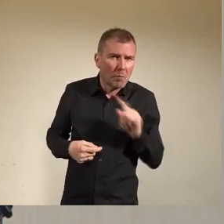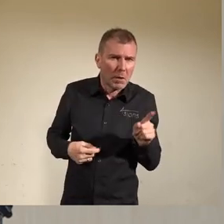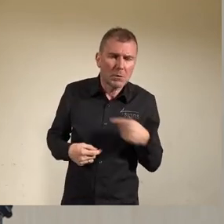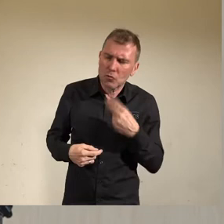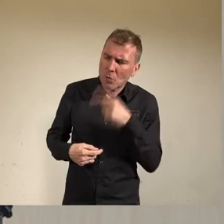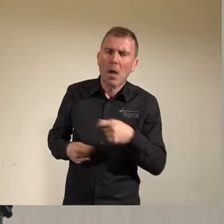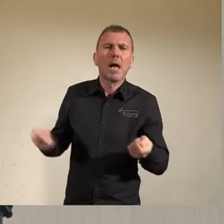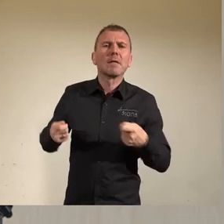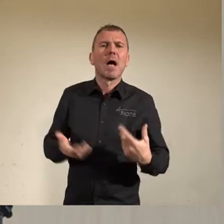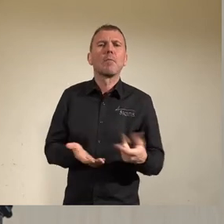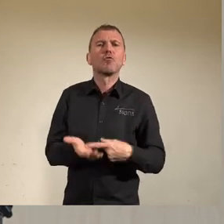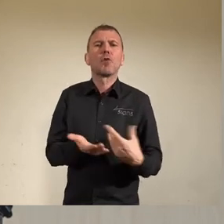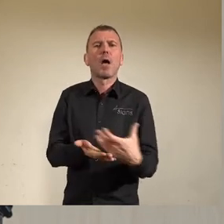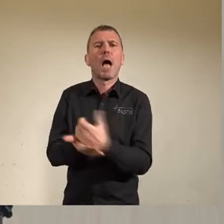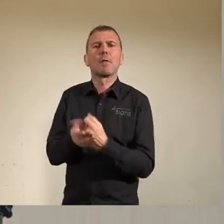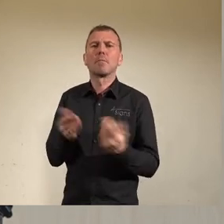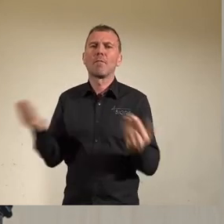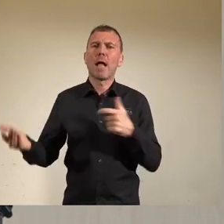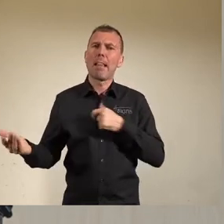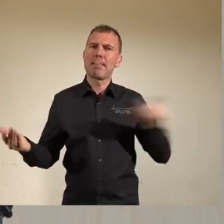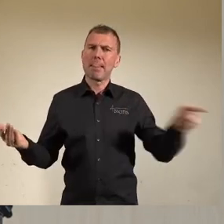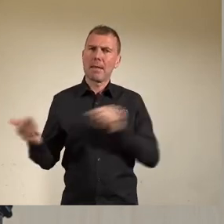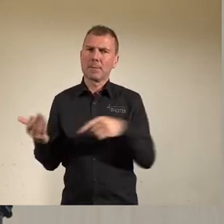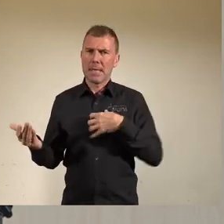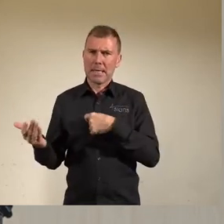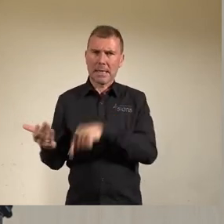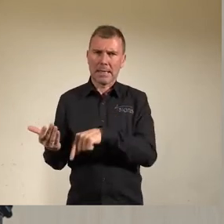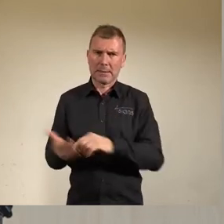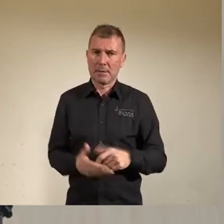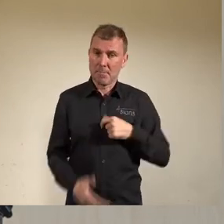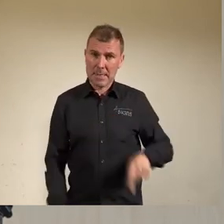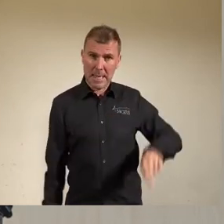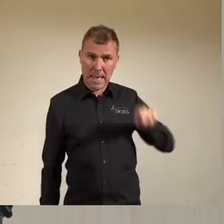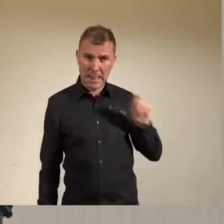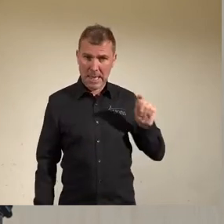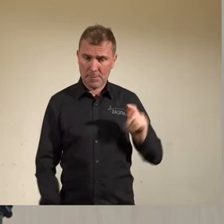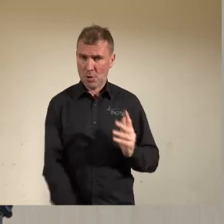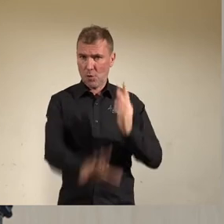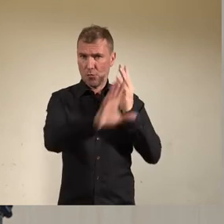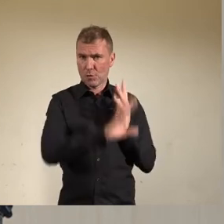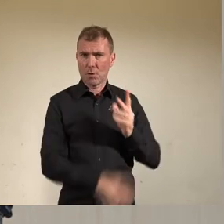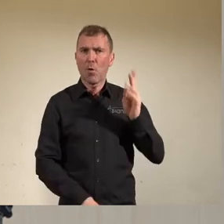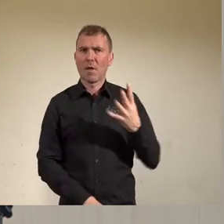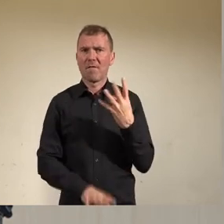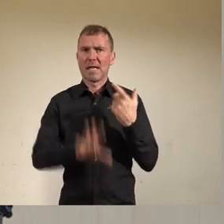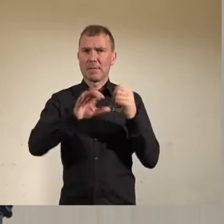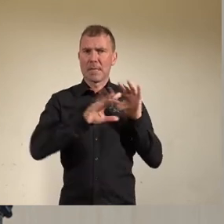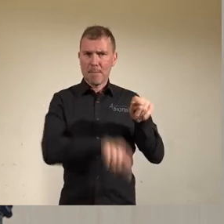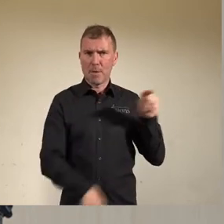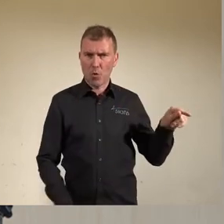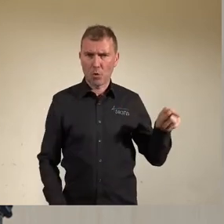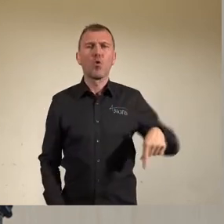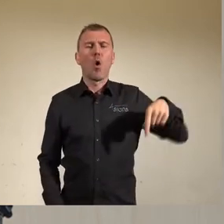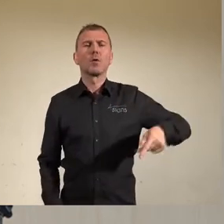mal die Gewerbesteuereinnahmen im Vergleich zu Leipzig an. Da haben wir in Leipzig vor 10 Jahren 174 Millionen und